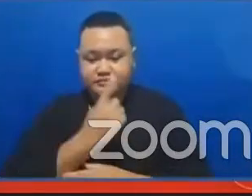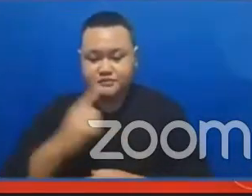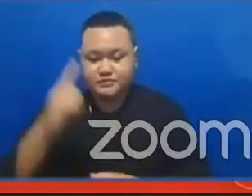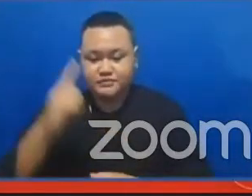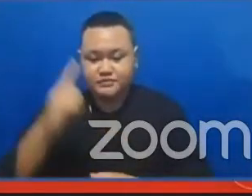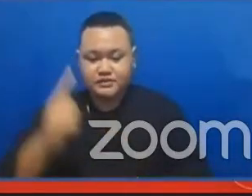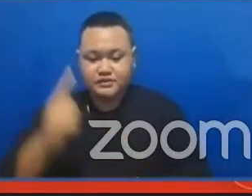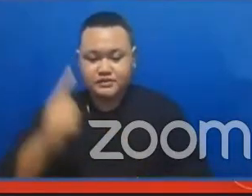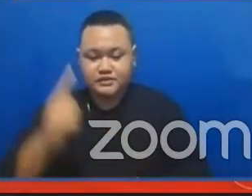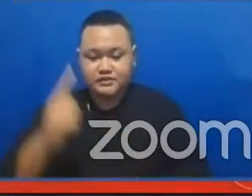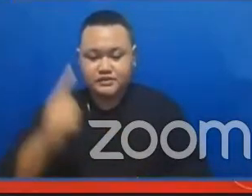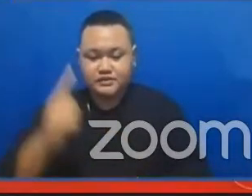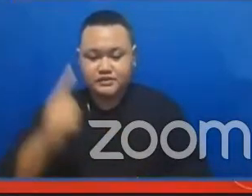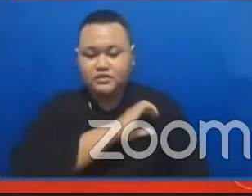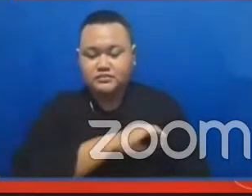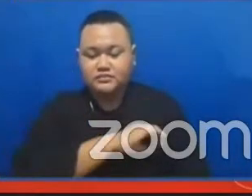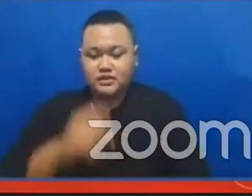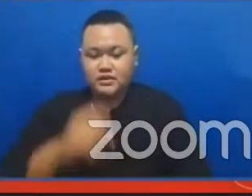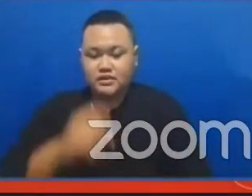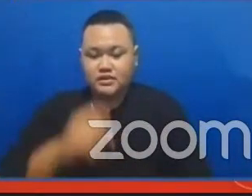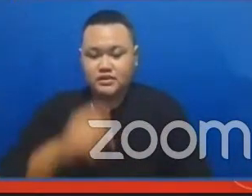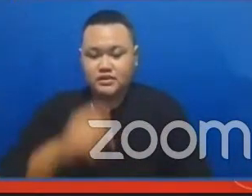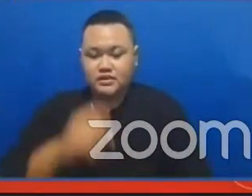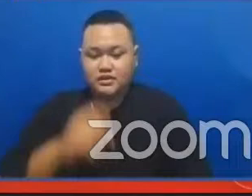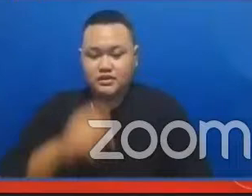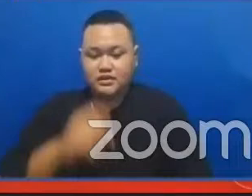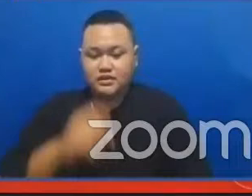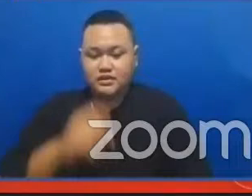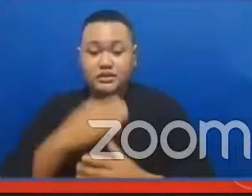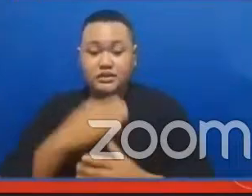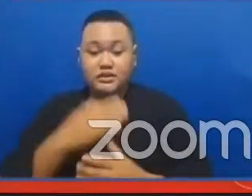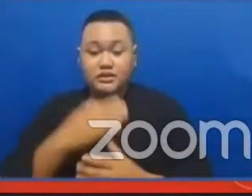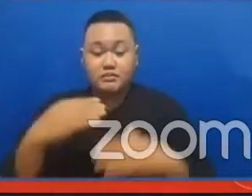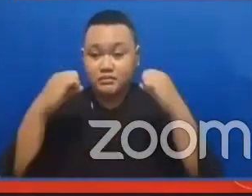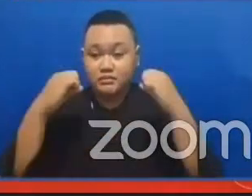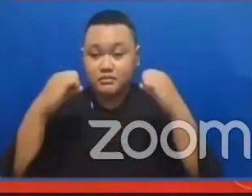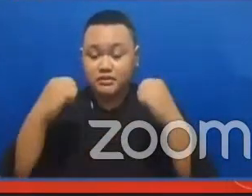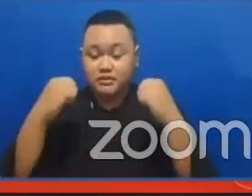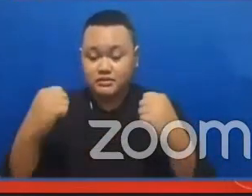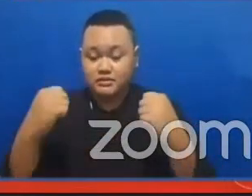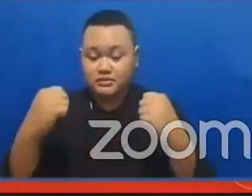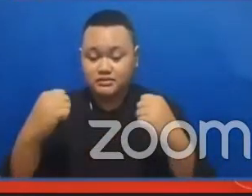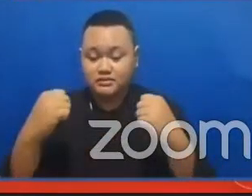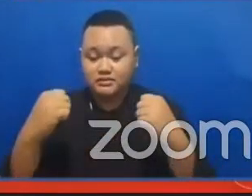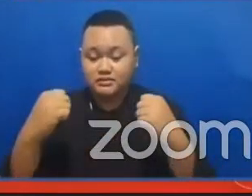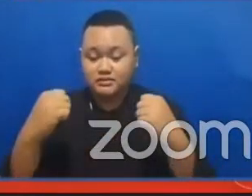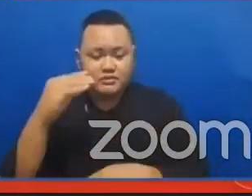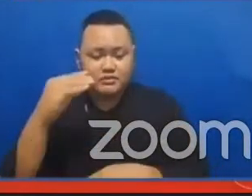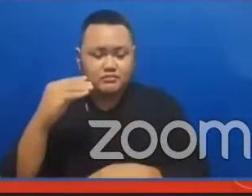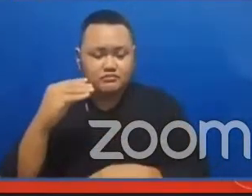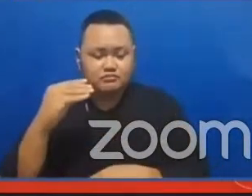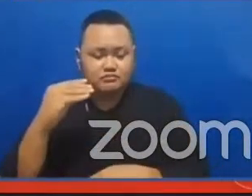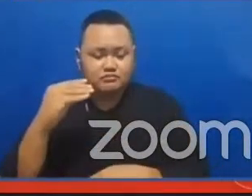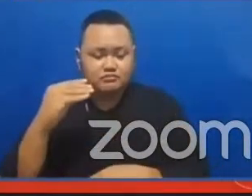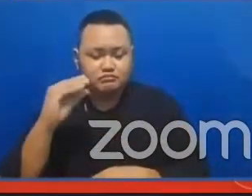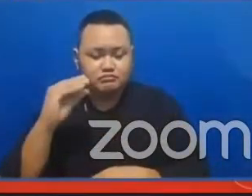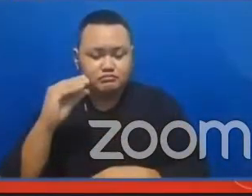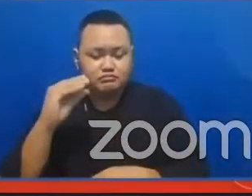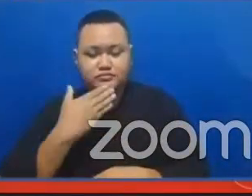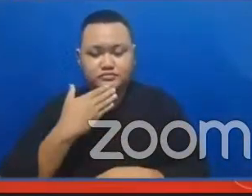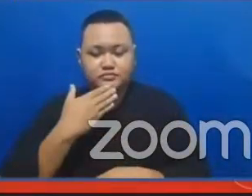warahmatullahi wabarakatuh. Selamat pagi, salam sejahtera untuk kita semua, Om Swastiastu, Namo Buddhaya, salam